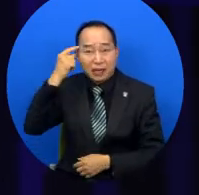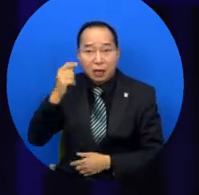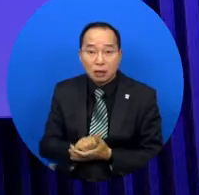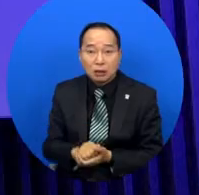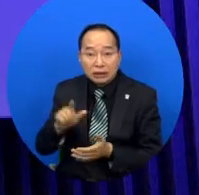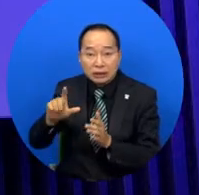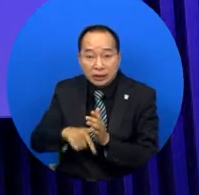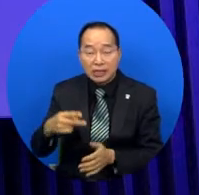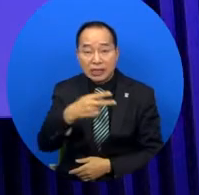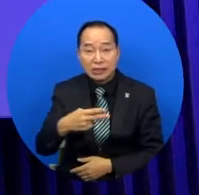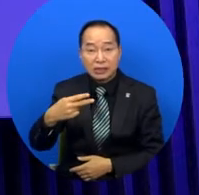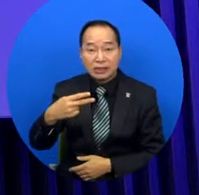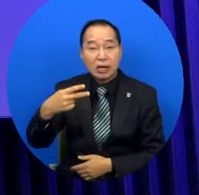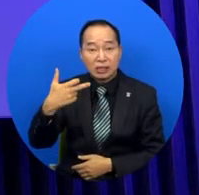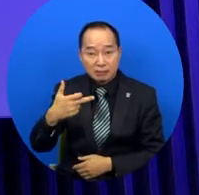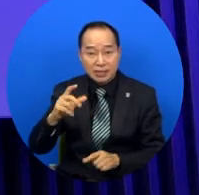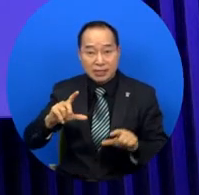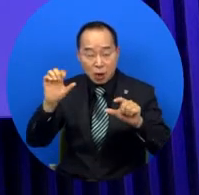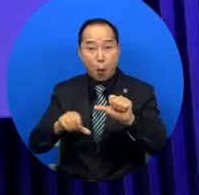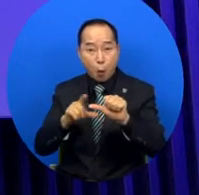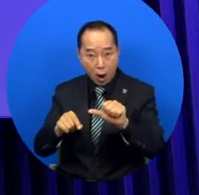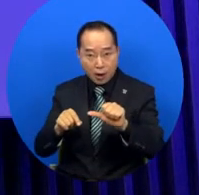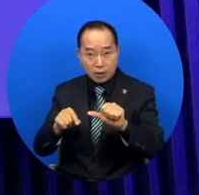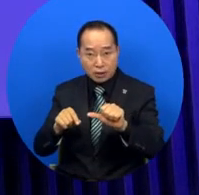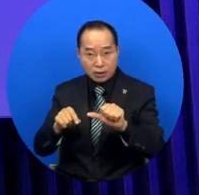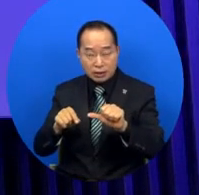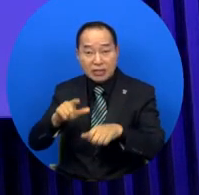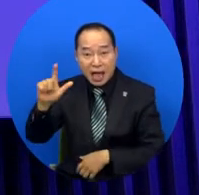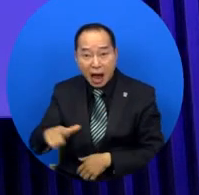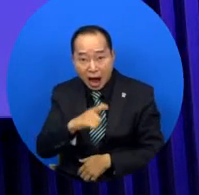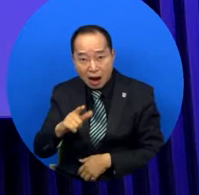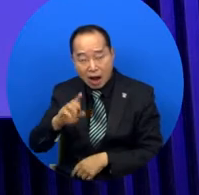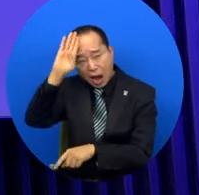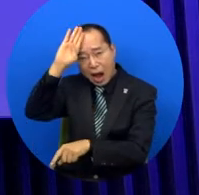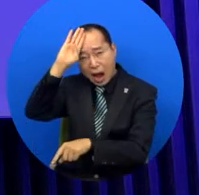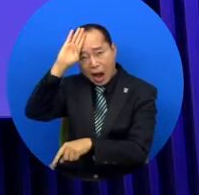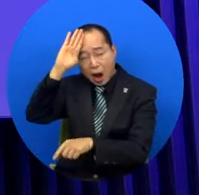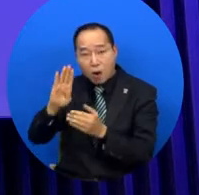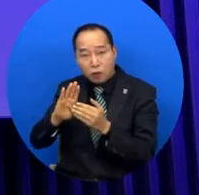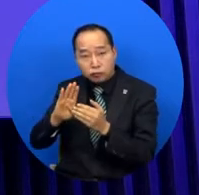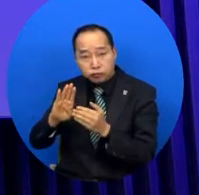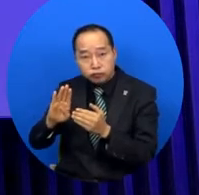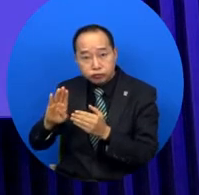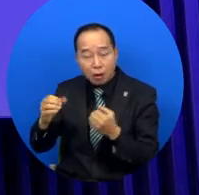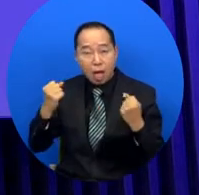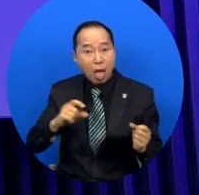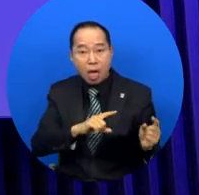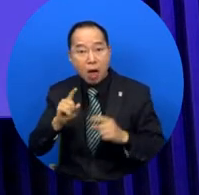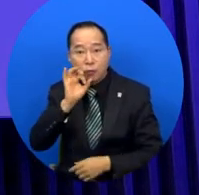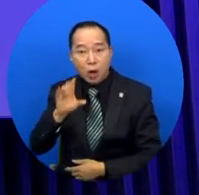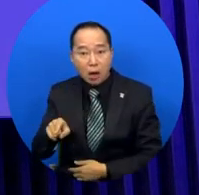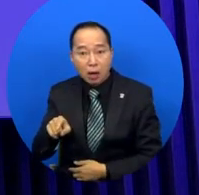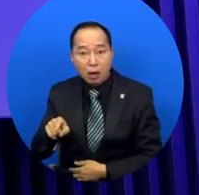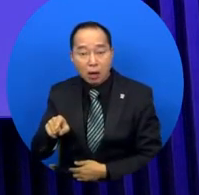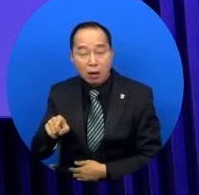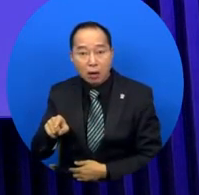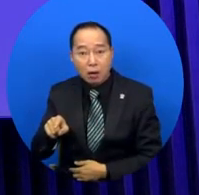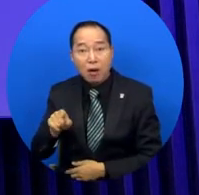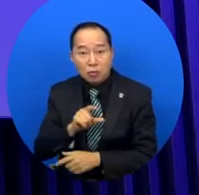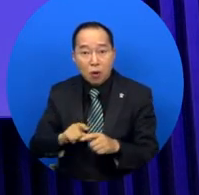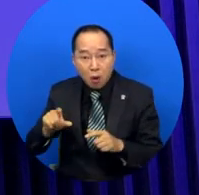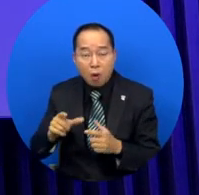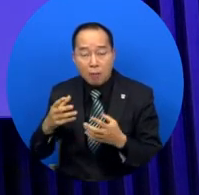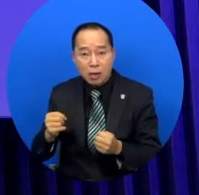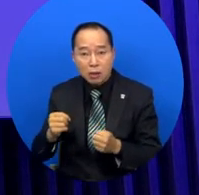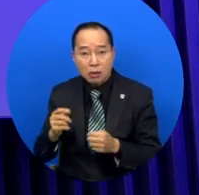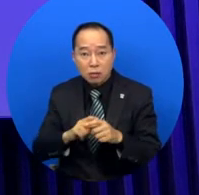그랬는데 이것이 결국 그 2017년 5월 하루 아픈 후에 낫지 않았습니다. 그러면서